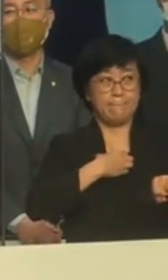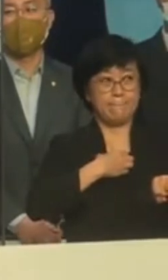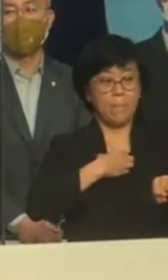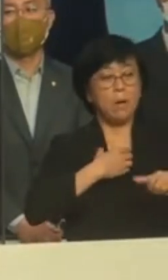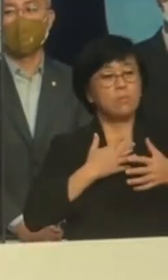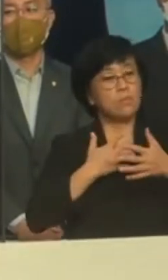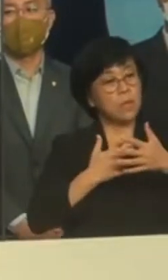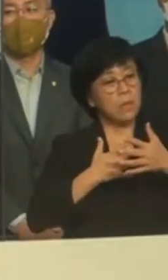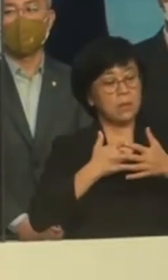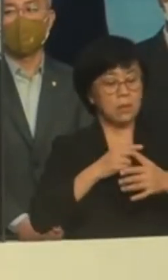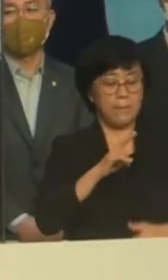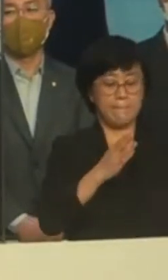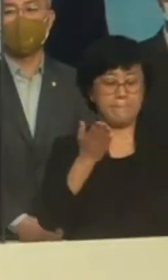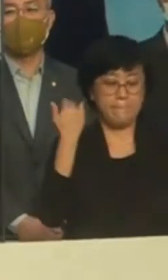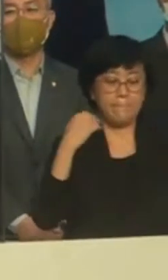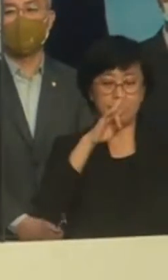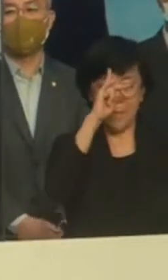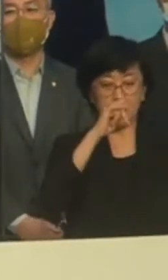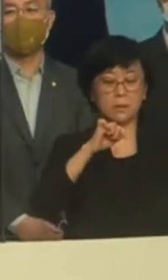박근혜 정권에서